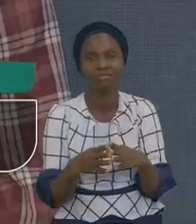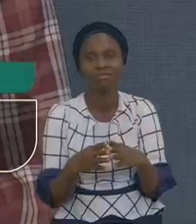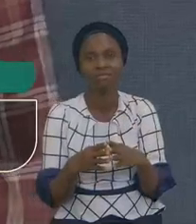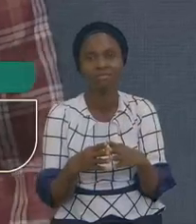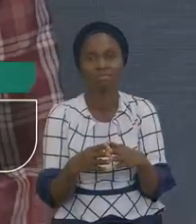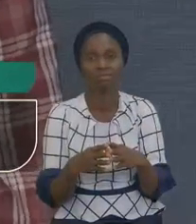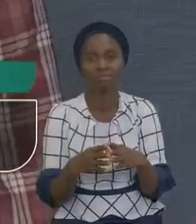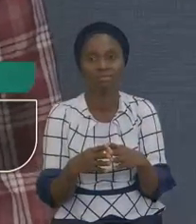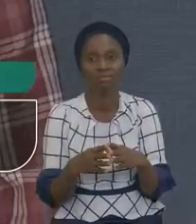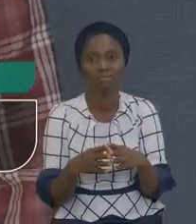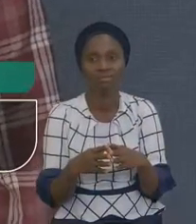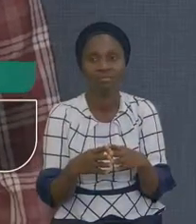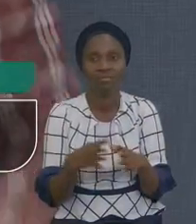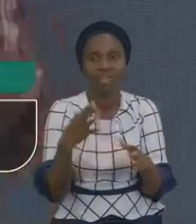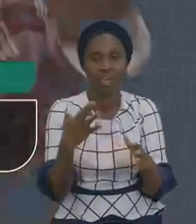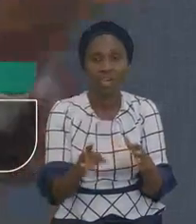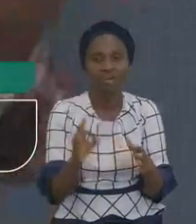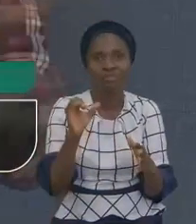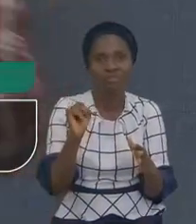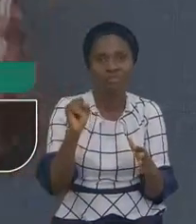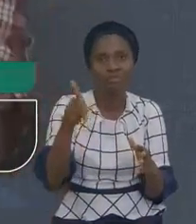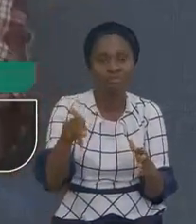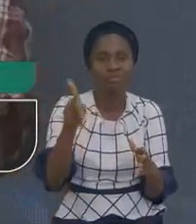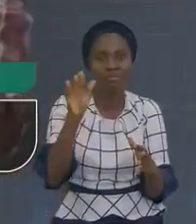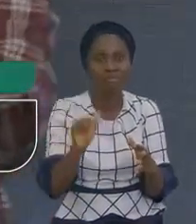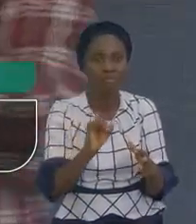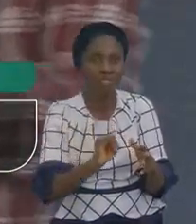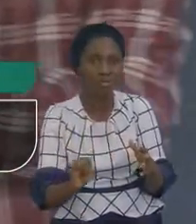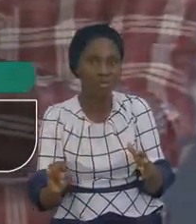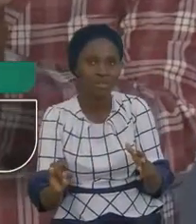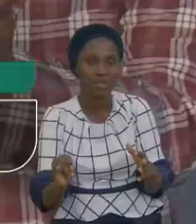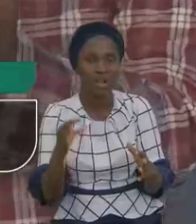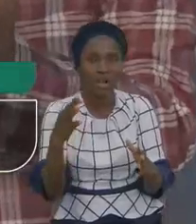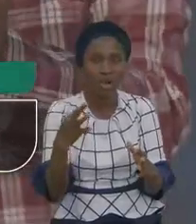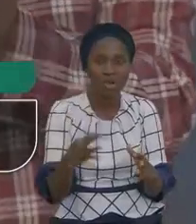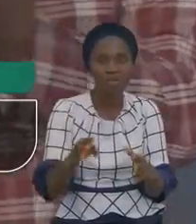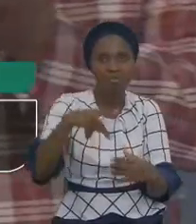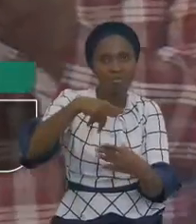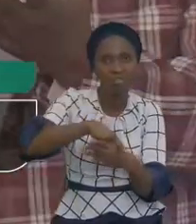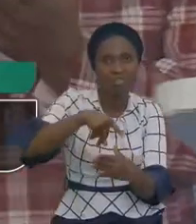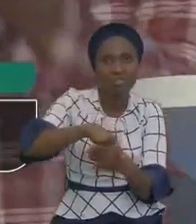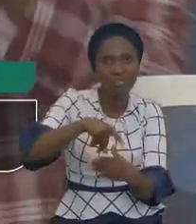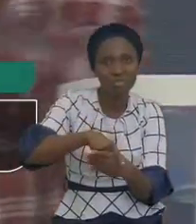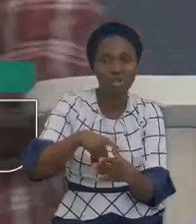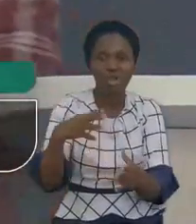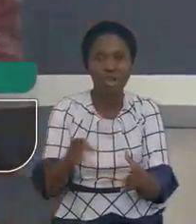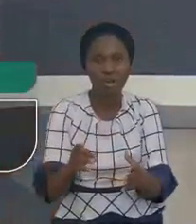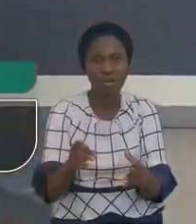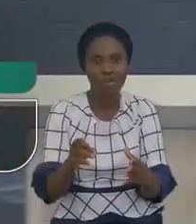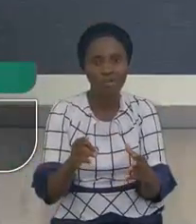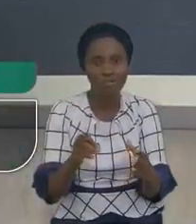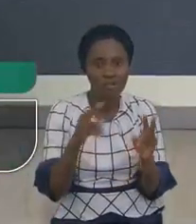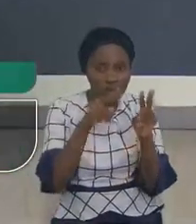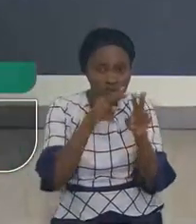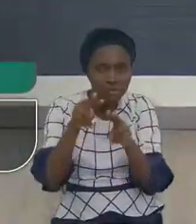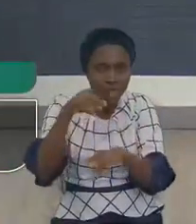Ou bien par la tricherie. Ou bien en regardant sur les feuilles d'autrui, en